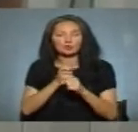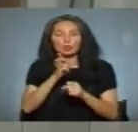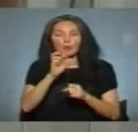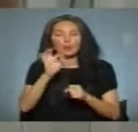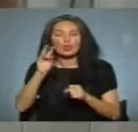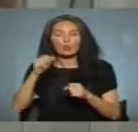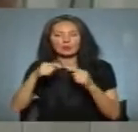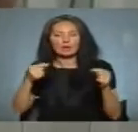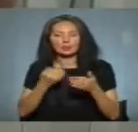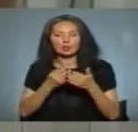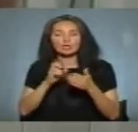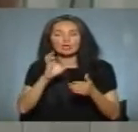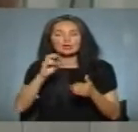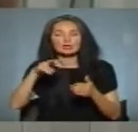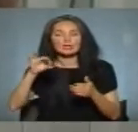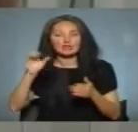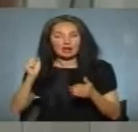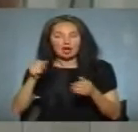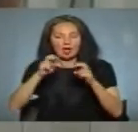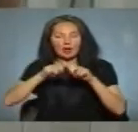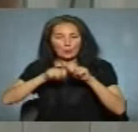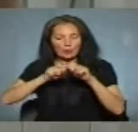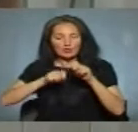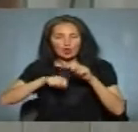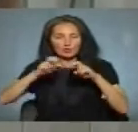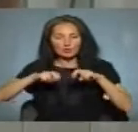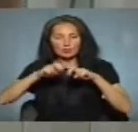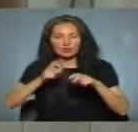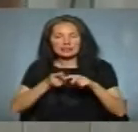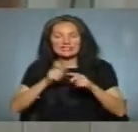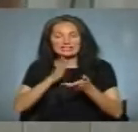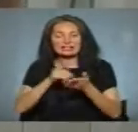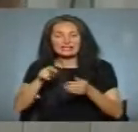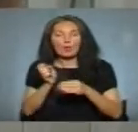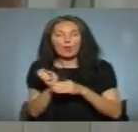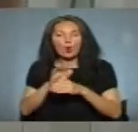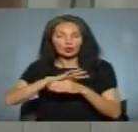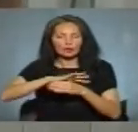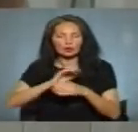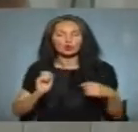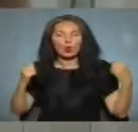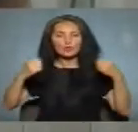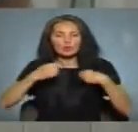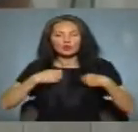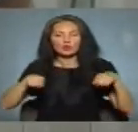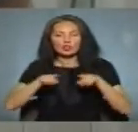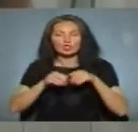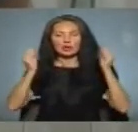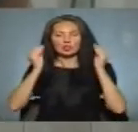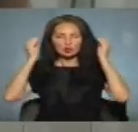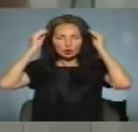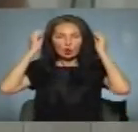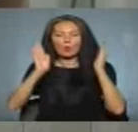досліджуючи, чи є там коронавірус, чи немає в лабораторних умовах, одягнувши таку річ, він буде повністю захищений від